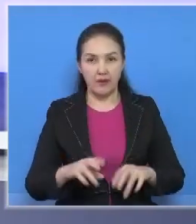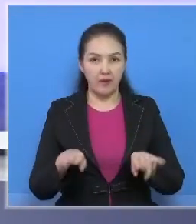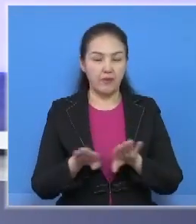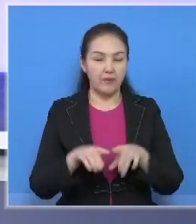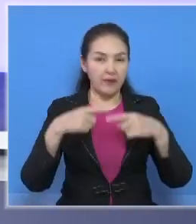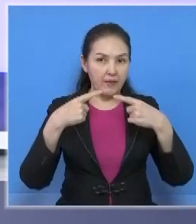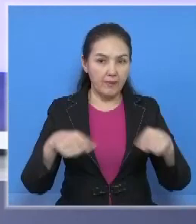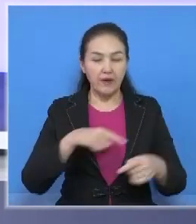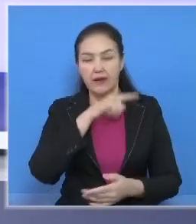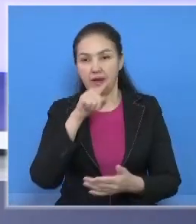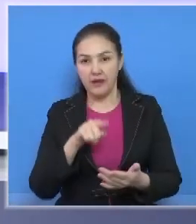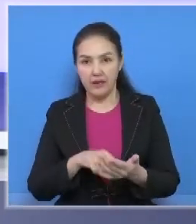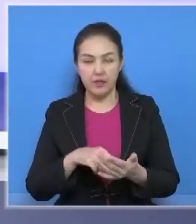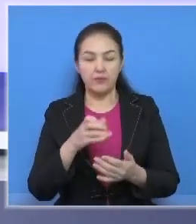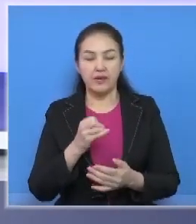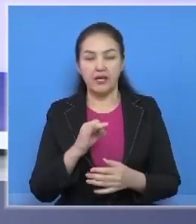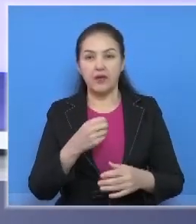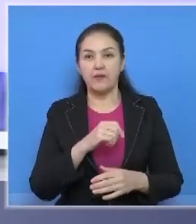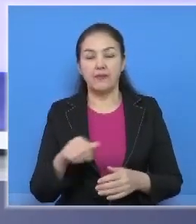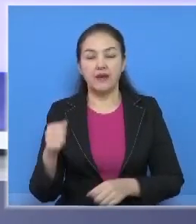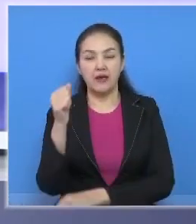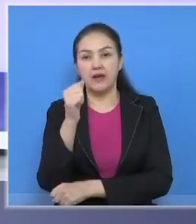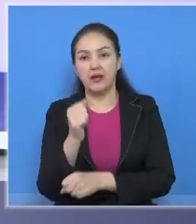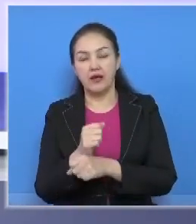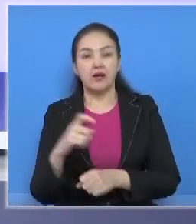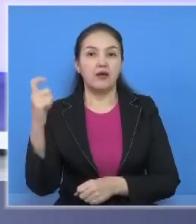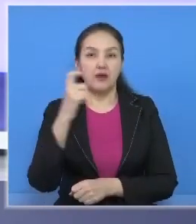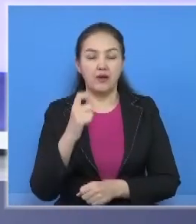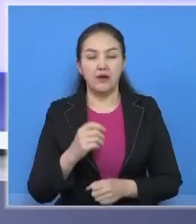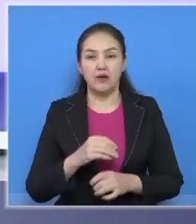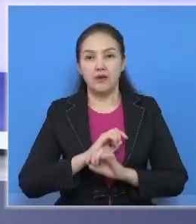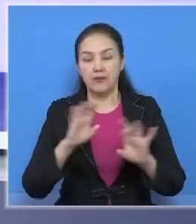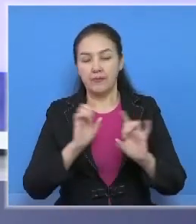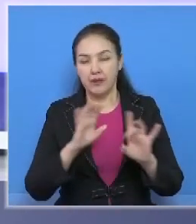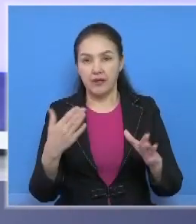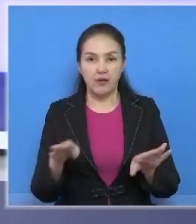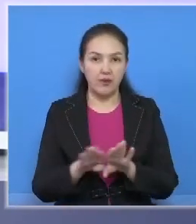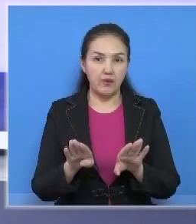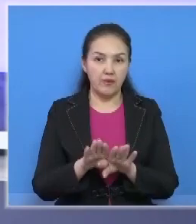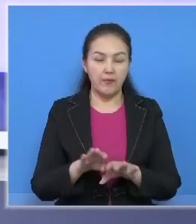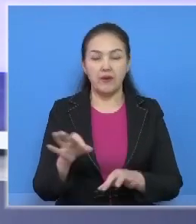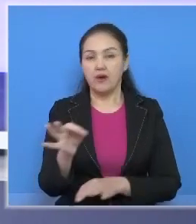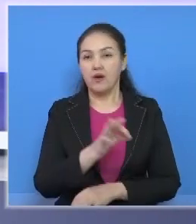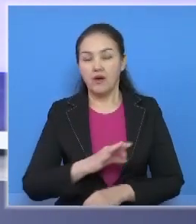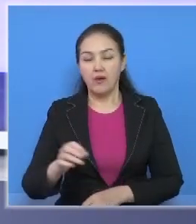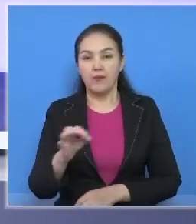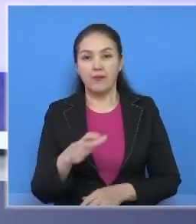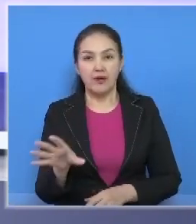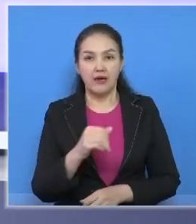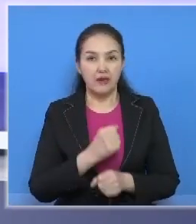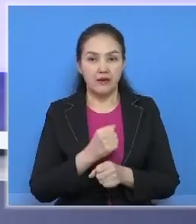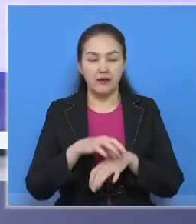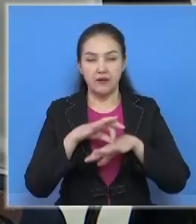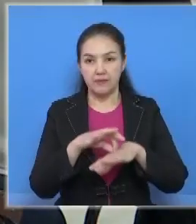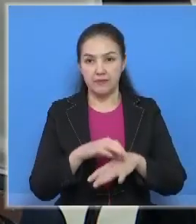және өзге де сұрақтарды департамент мамандары хромтаулық мемлекеттік қызметшілерге түсіндірді. Мұндай жұмыстар облыстың барлық ауданында